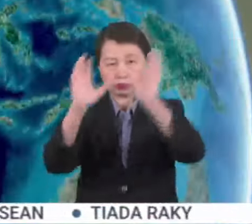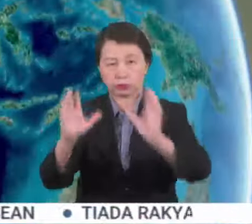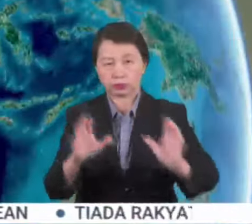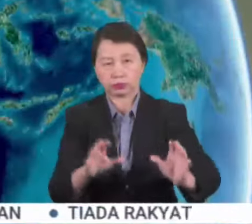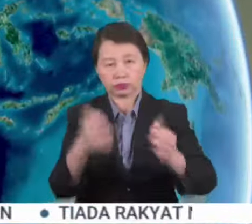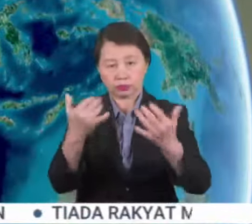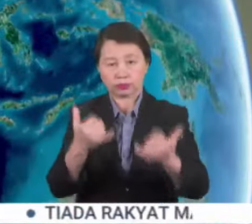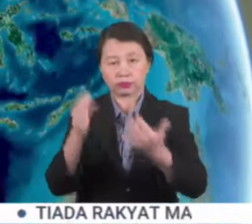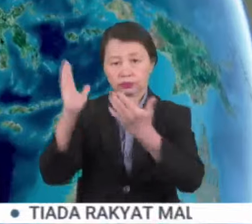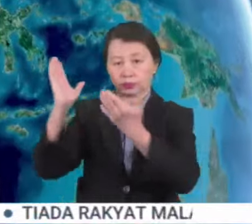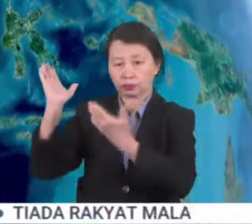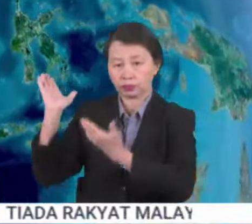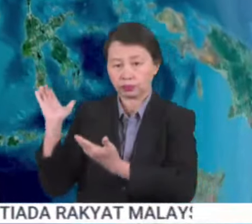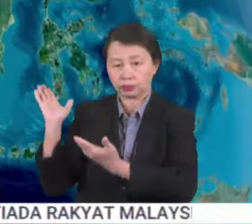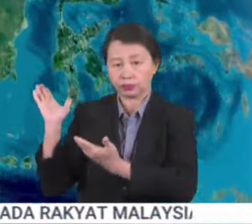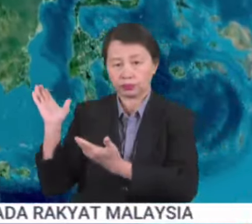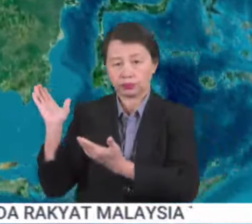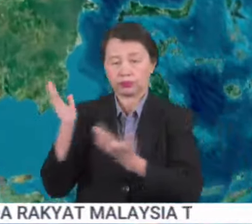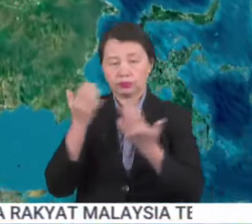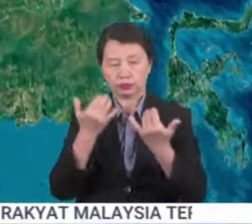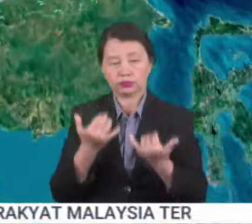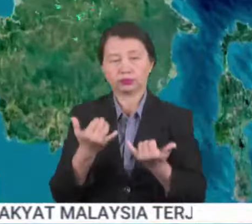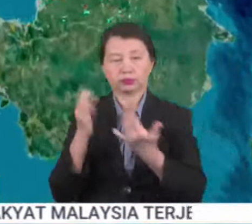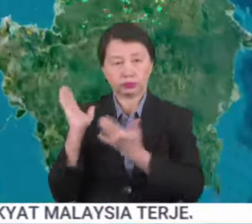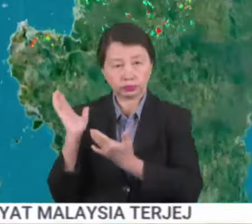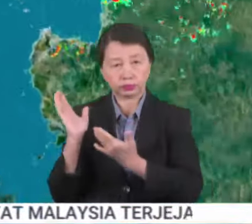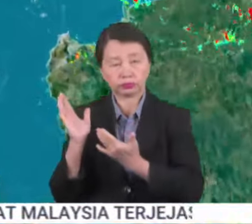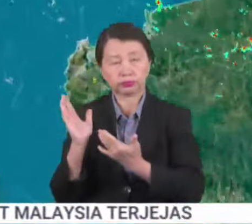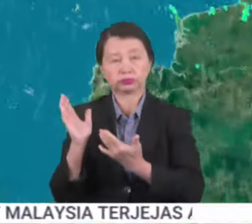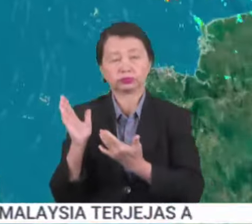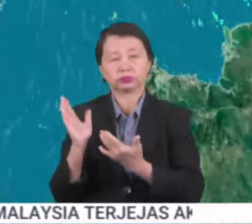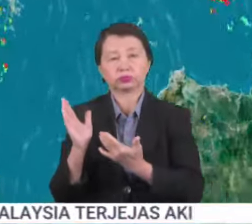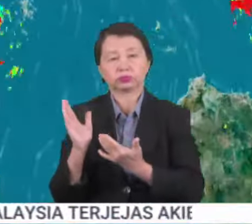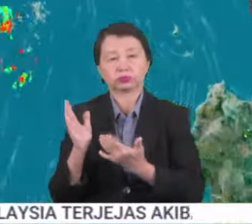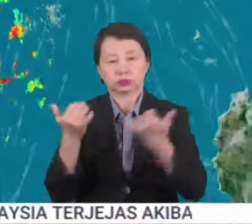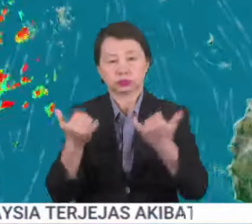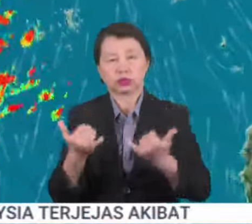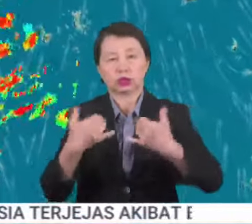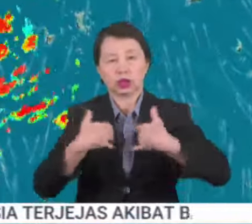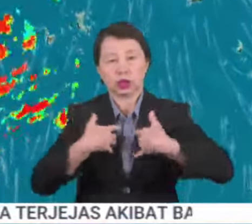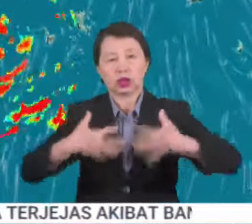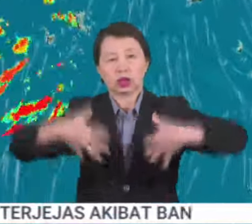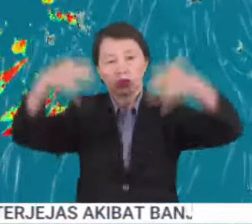semasa. Berdasarkan paparan gemerada ini, dapat diperhatikan kini